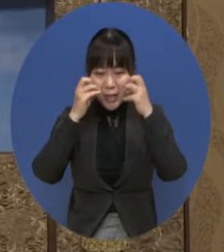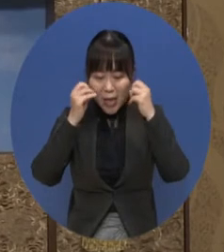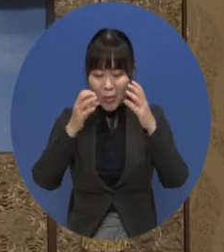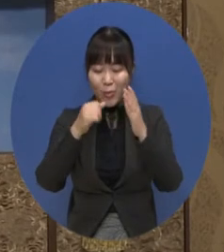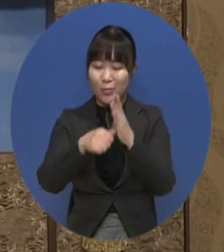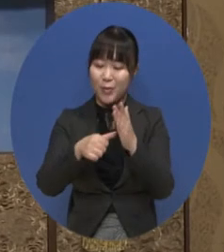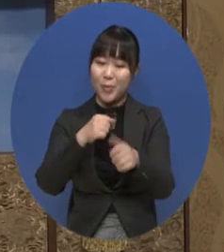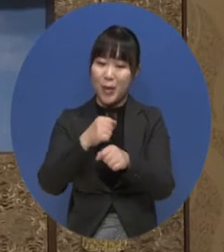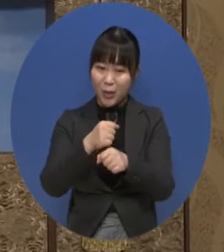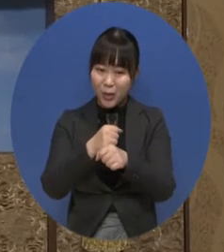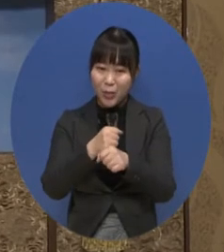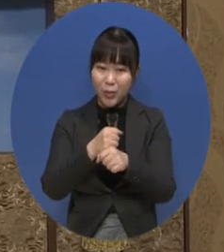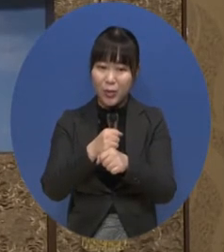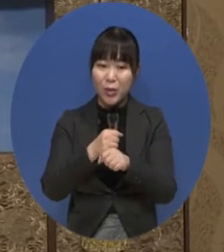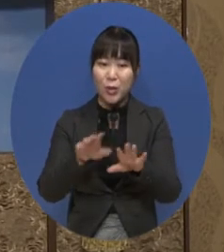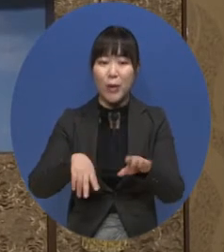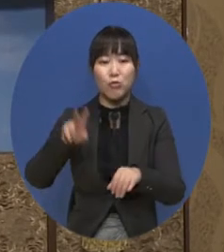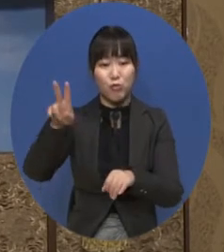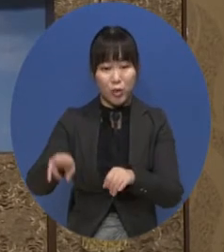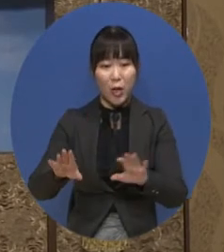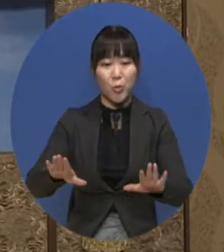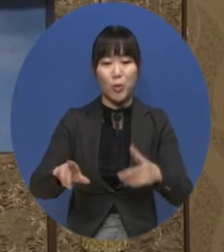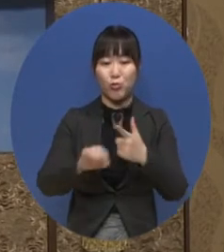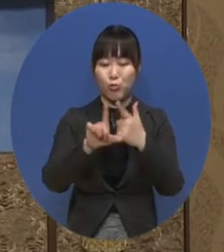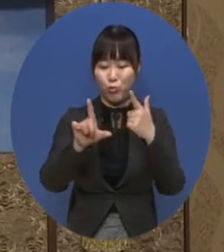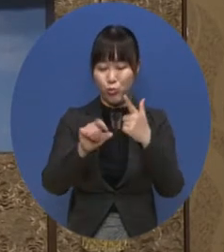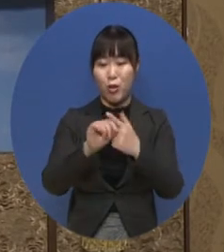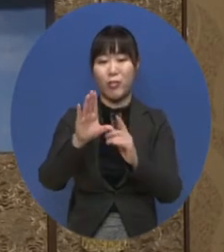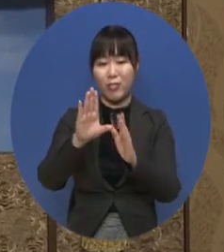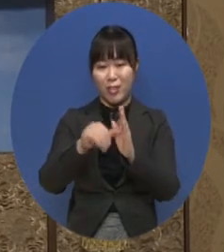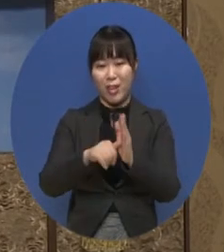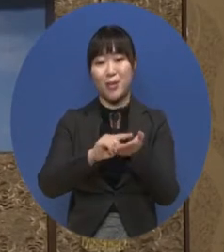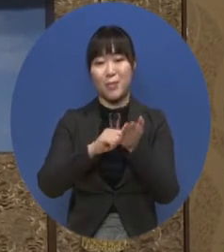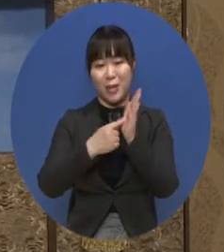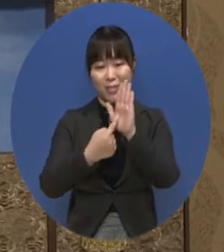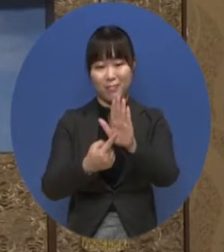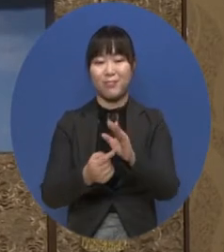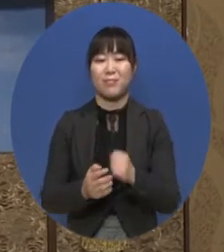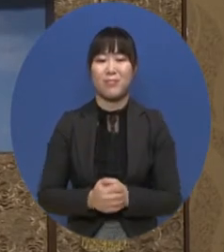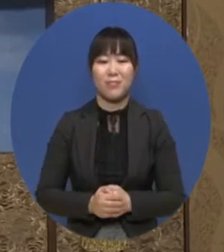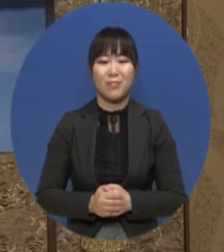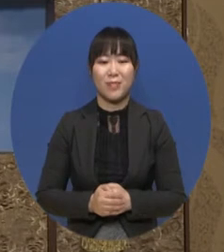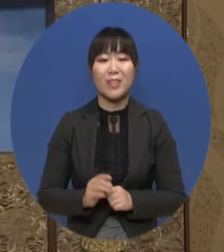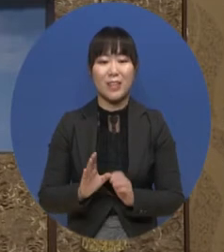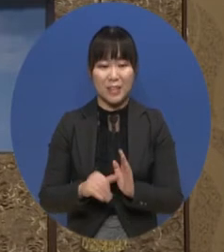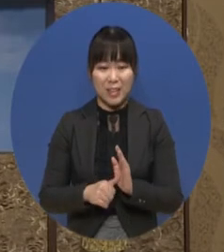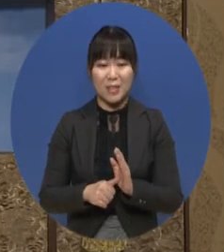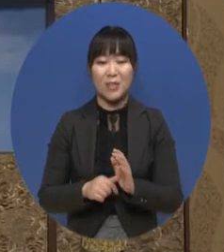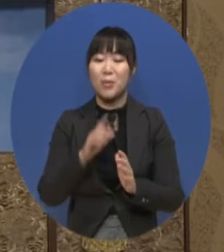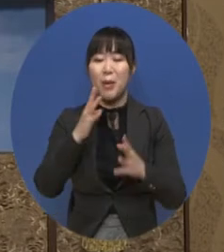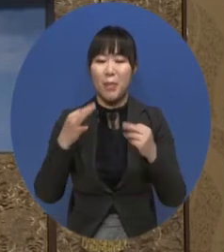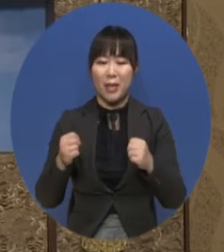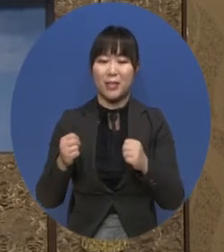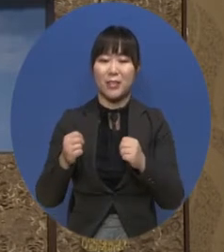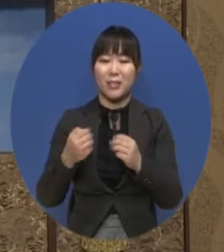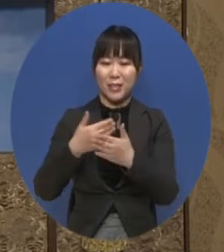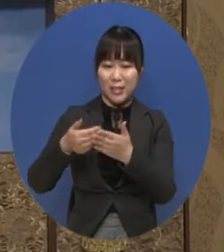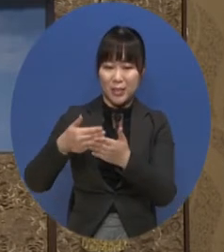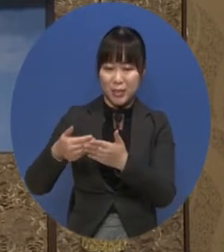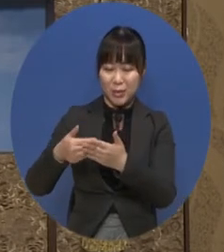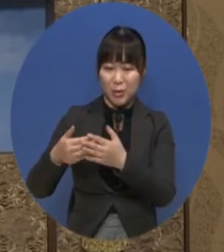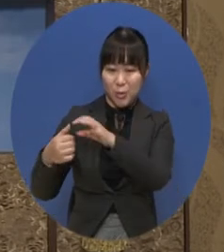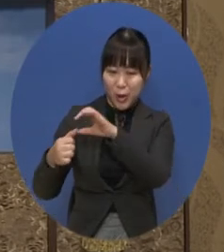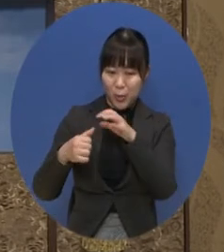상품들을 만들고 있고 지금 시즌 2가 올해 이제 6월 달이면 나오거든요. 네. 그때도 이제 많은